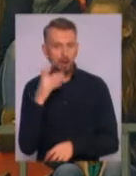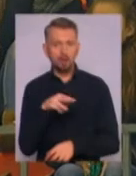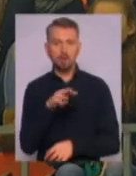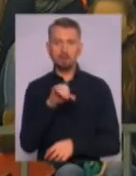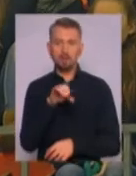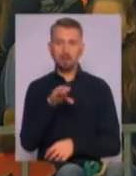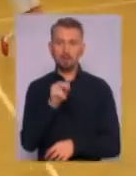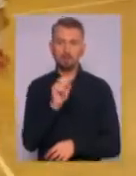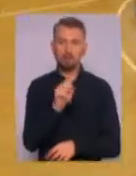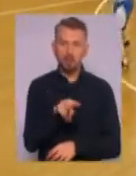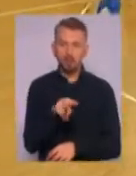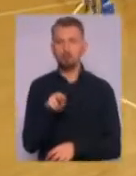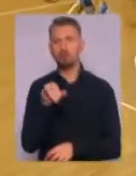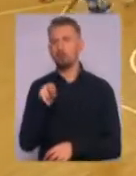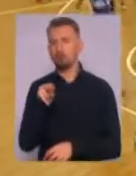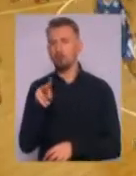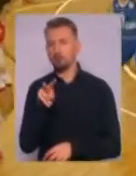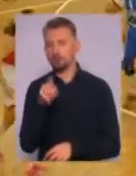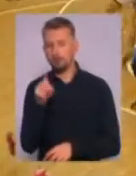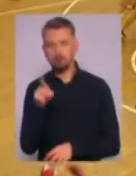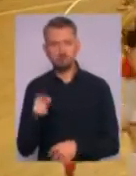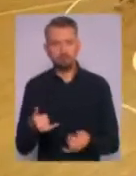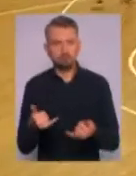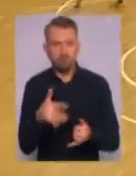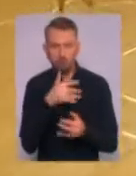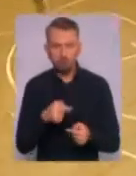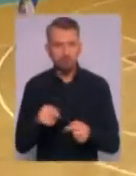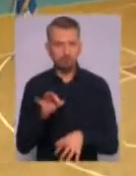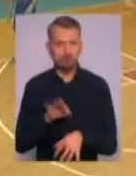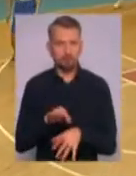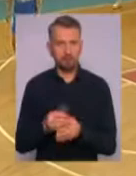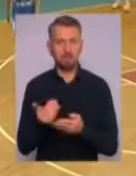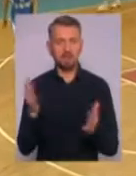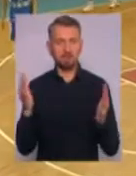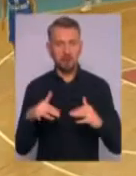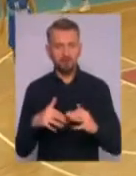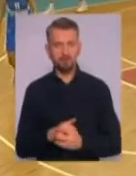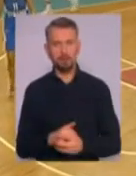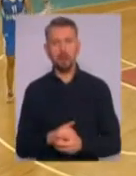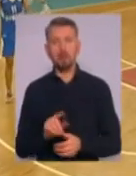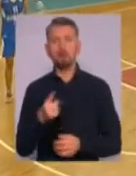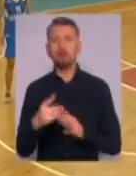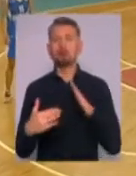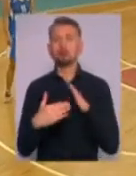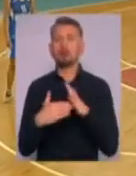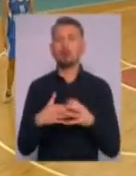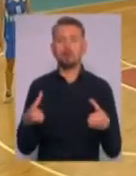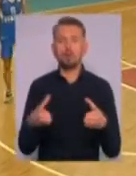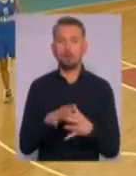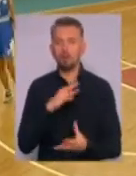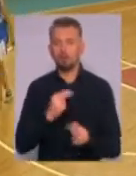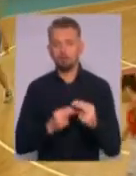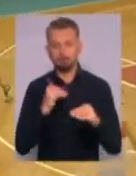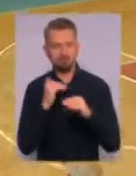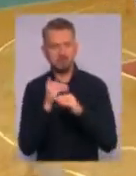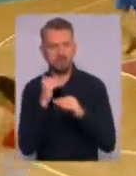Мітчелл і Джасмін Піплз, які дивним чином одночасно захворіли перед матчем. У першій 10 хвилинці команди грали на рівних, а